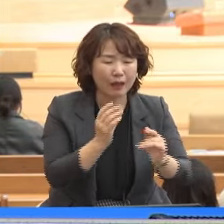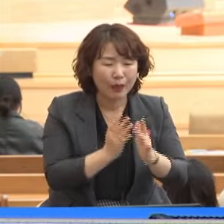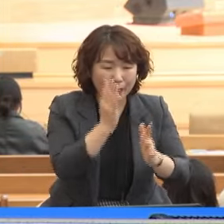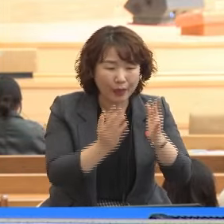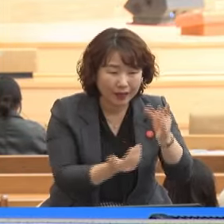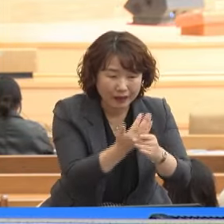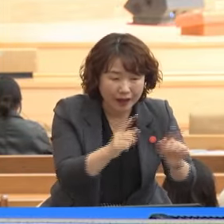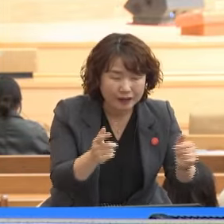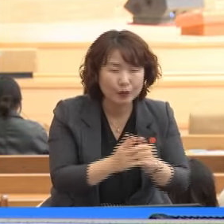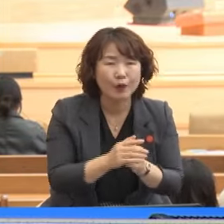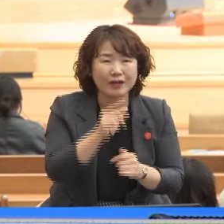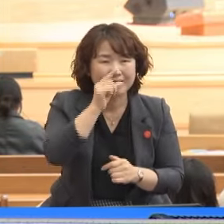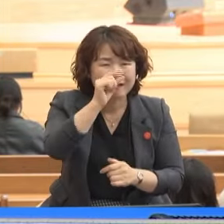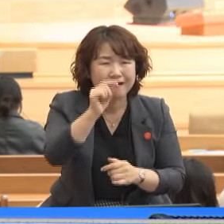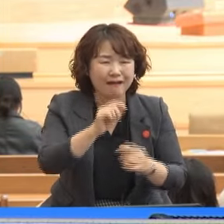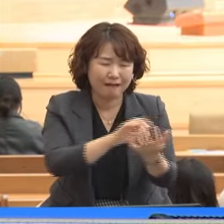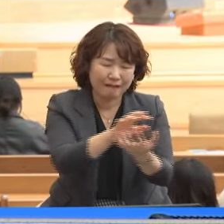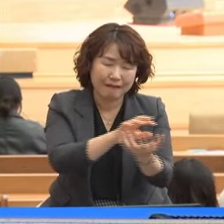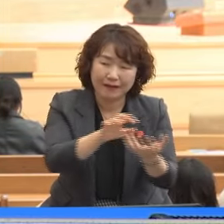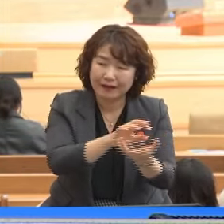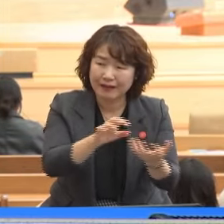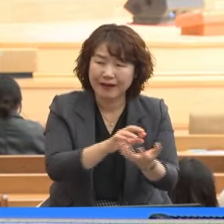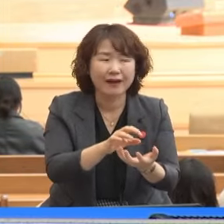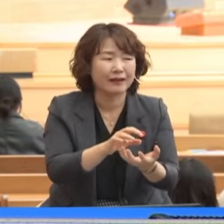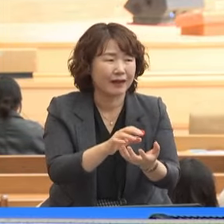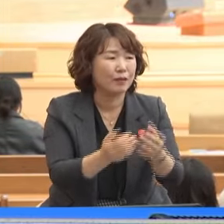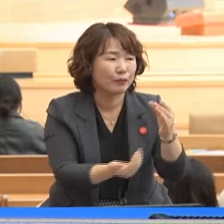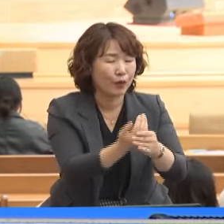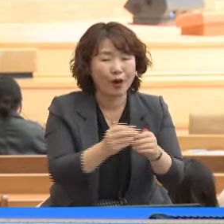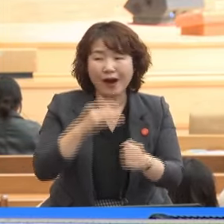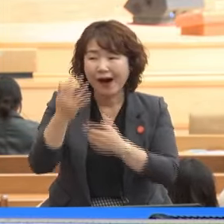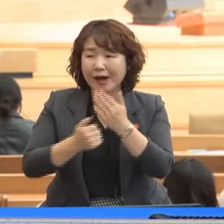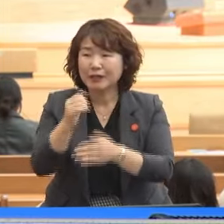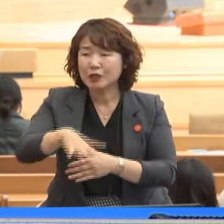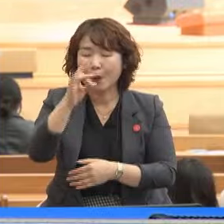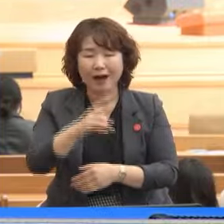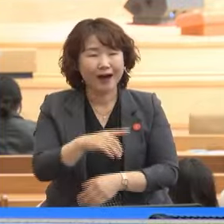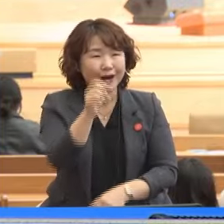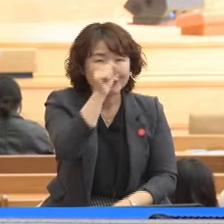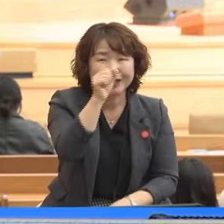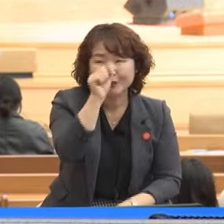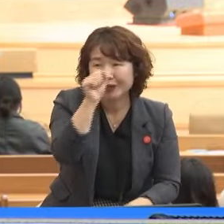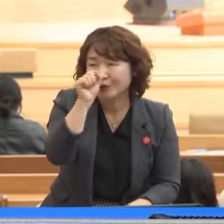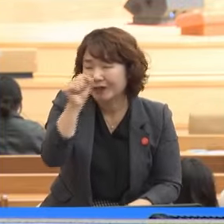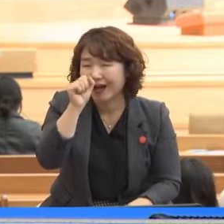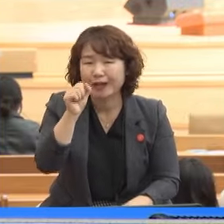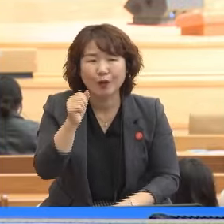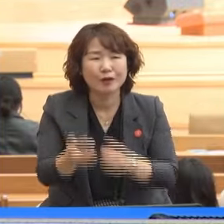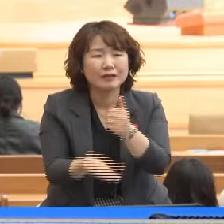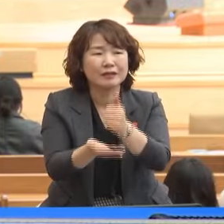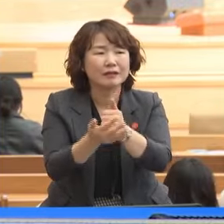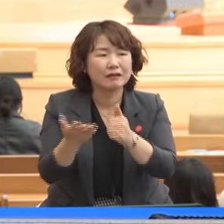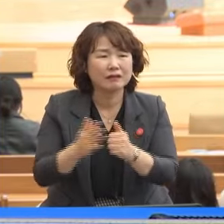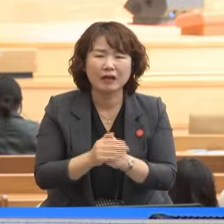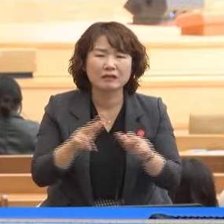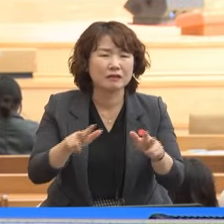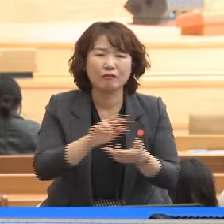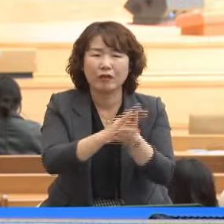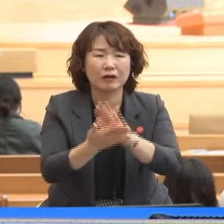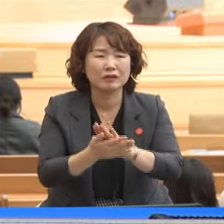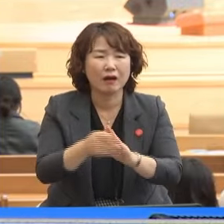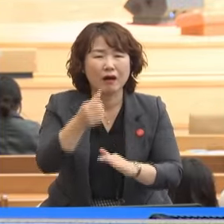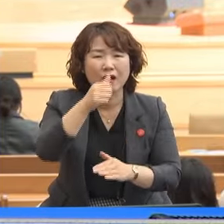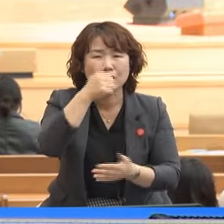냈습니다. 하나님이 좋다라고 구슬 연발했던 피조세계가 악변했습니다. 죄 때문에.